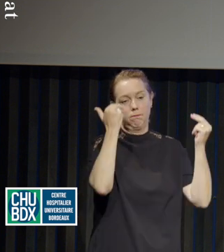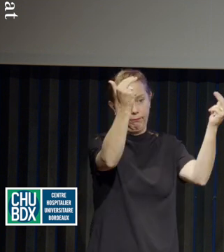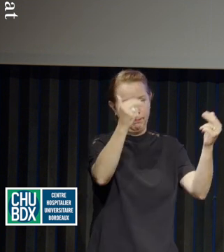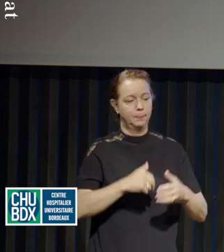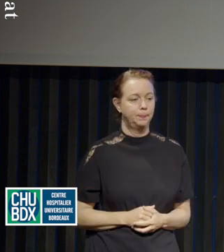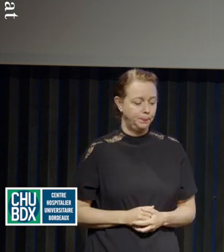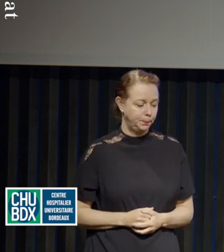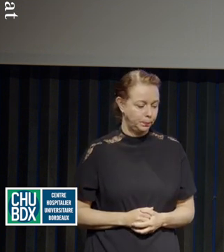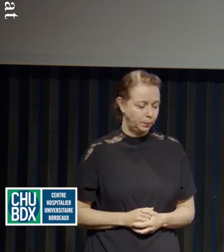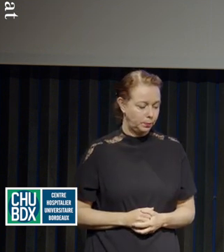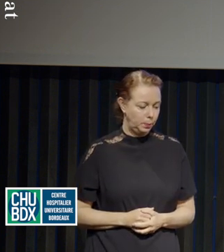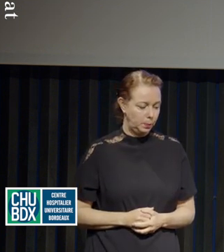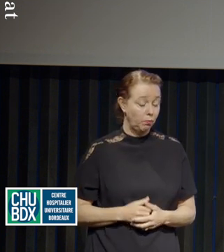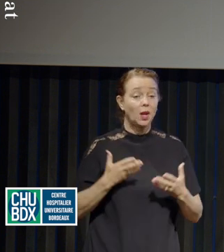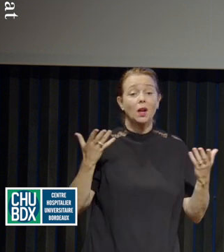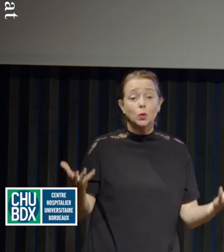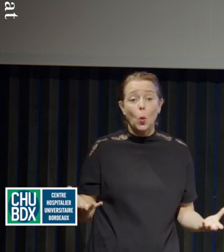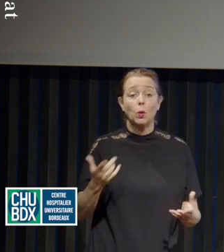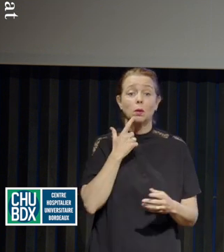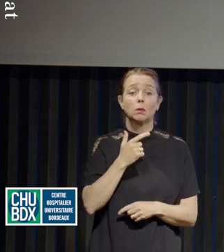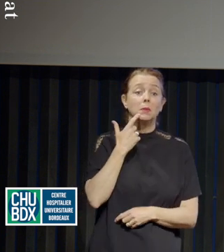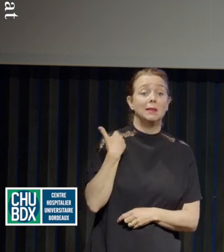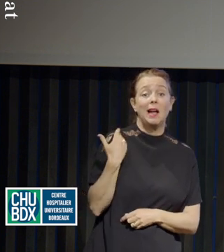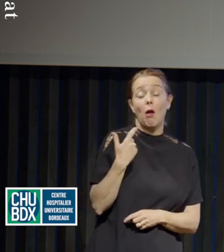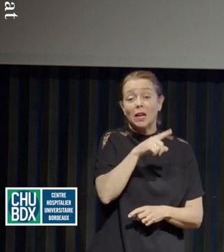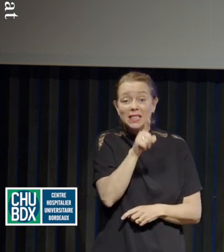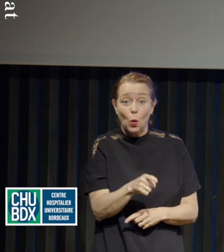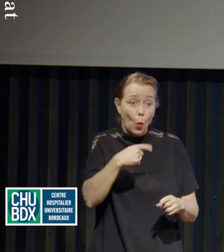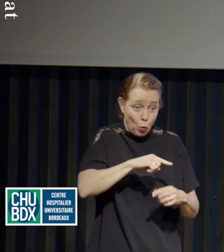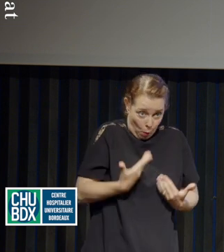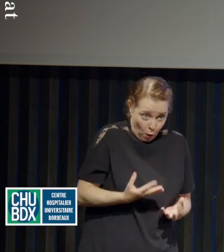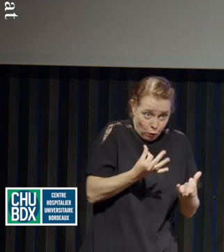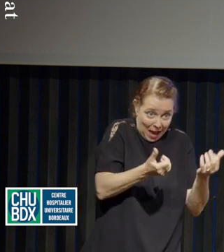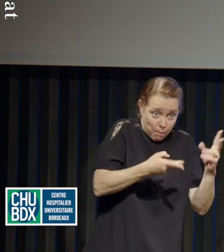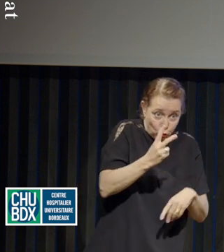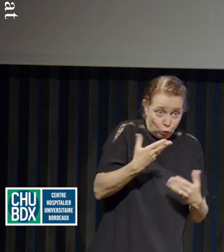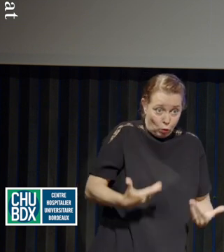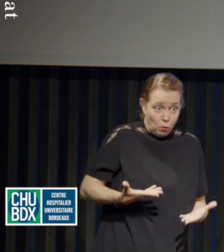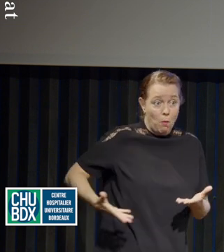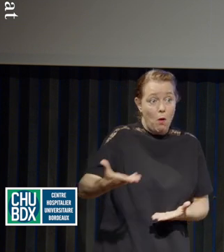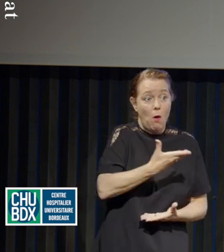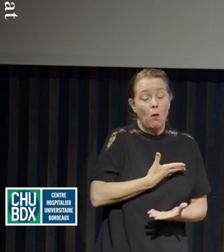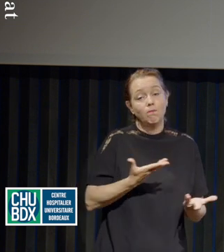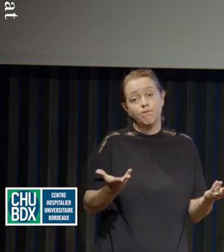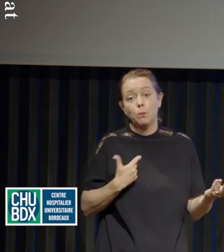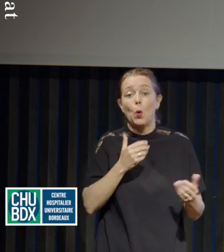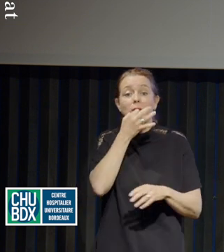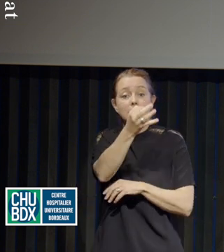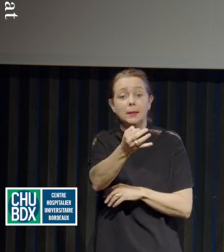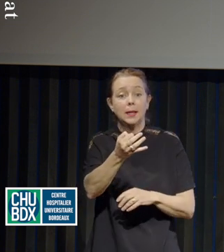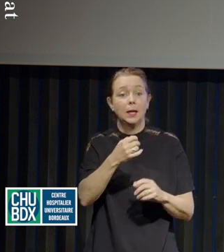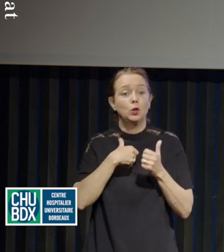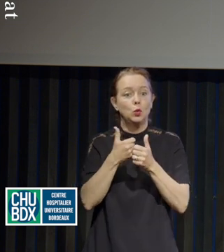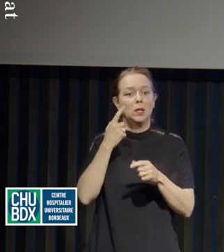Donc, à la question, finalement, sommes-nous plus vulnérables ? On peut répondre que c'est surtout notre